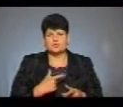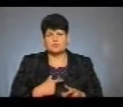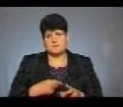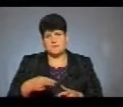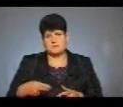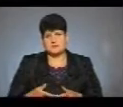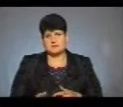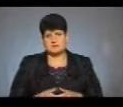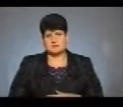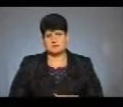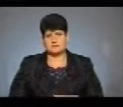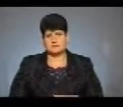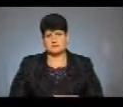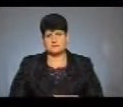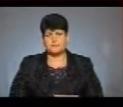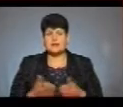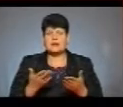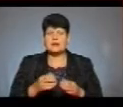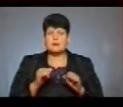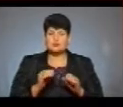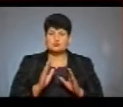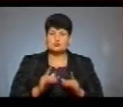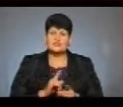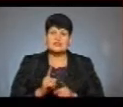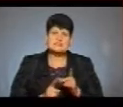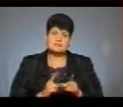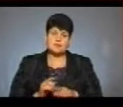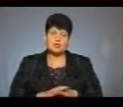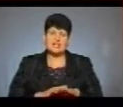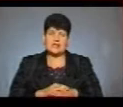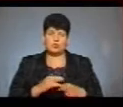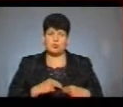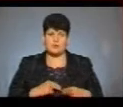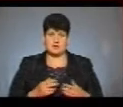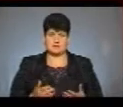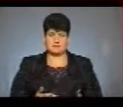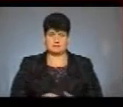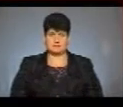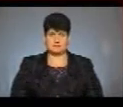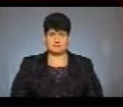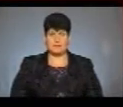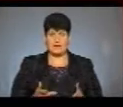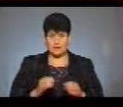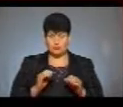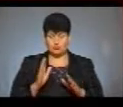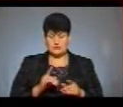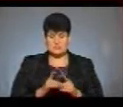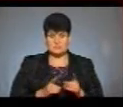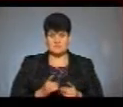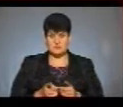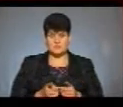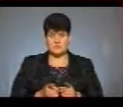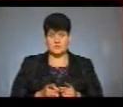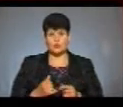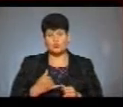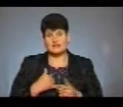цьому трудовому договорі. Які можуть бути зміни на ринку праці? Які можуть бути зміни? Ви знаєте, у нас вже так є